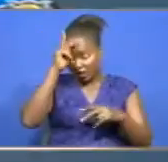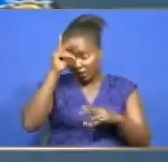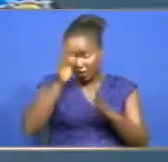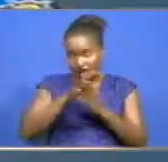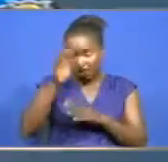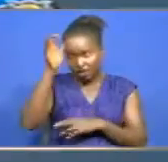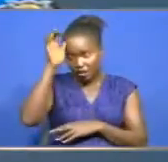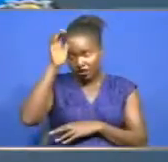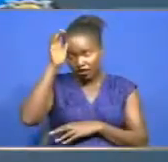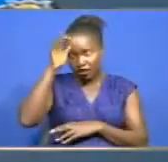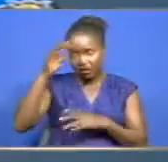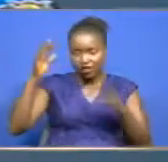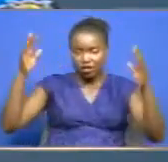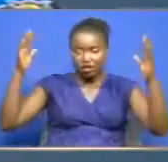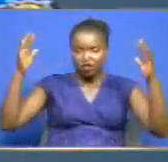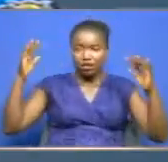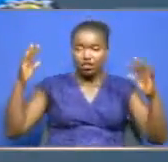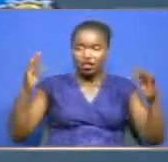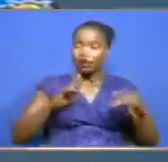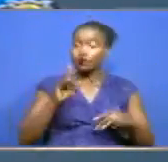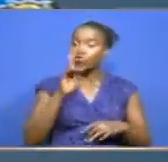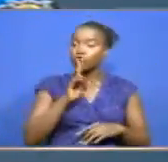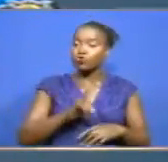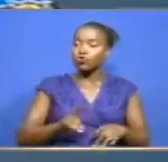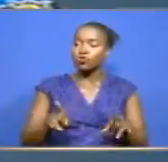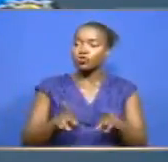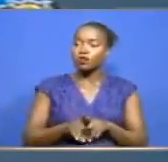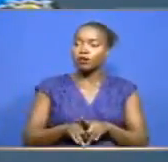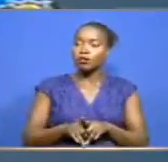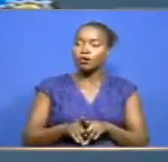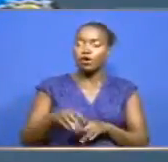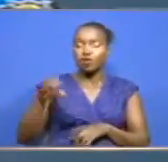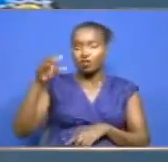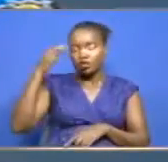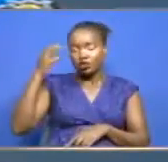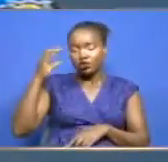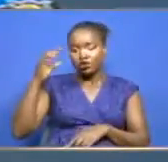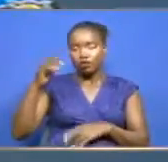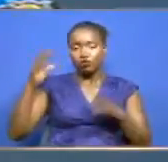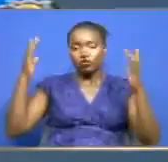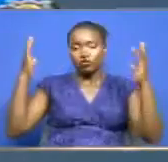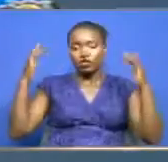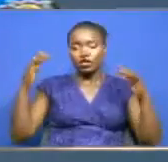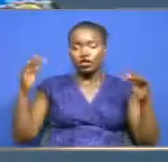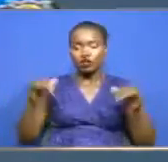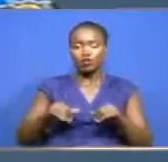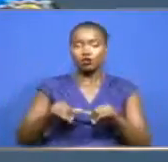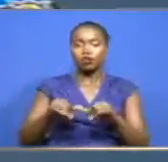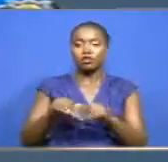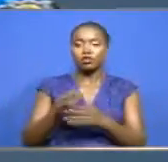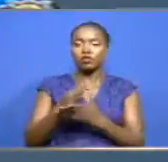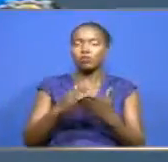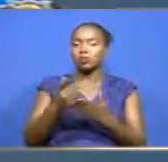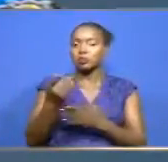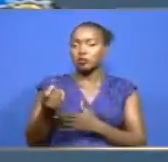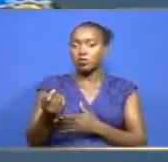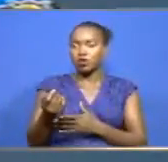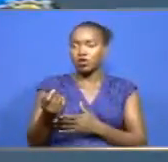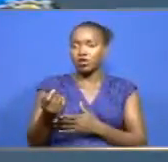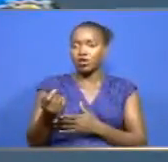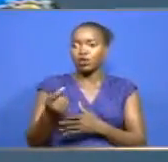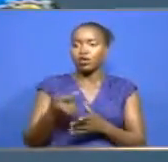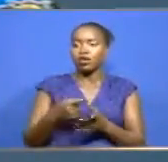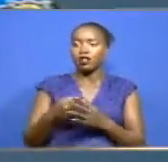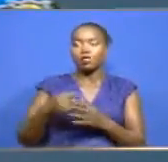Eldoret kutakuwa na rasharasha za mvua na ngurumo za radi. Mwambao wa pwani kutendelea kuwa na rasharasha za mvua katika sehemu chache na kupisha vipindi